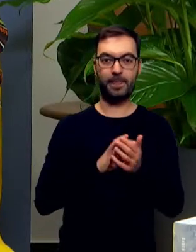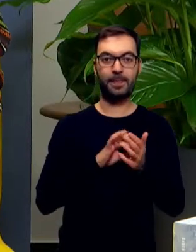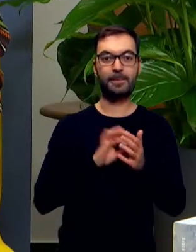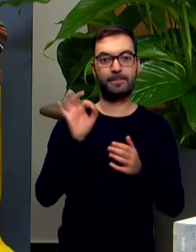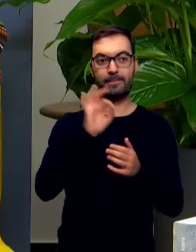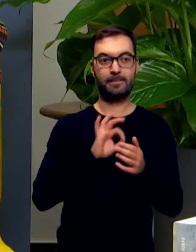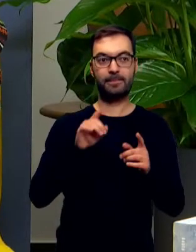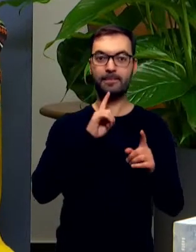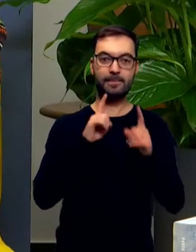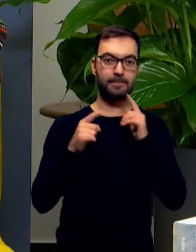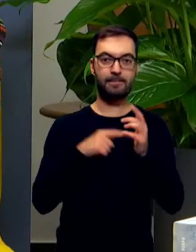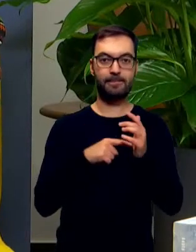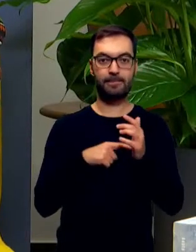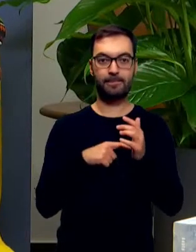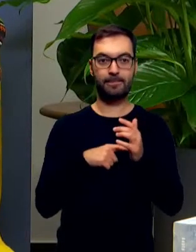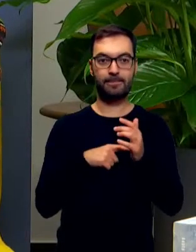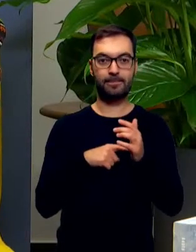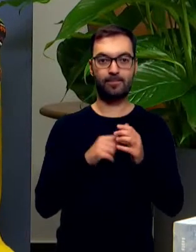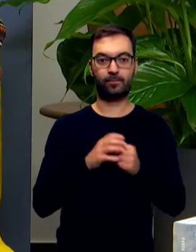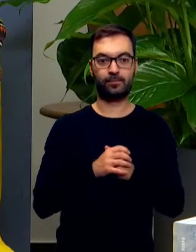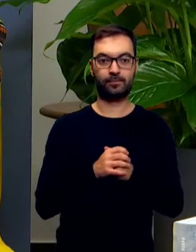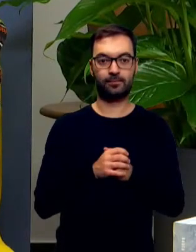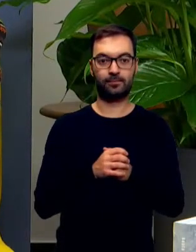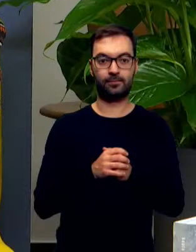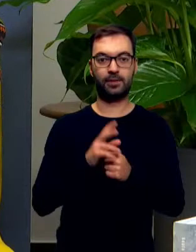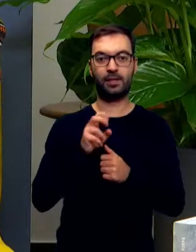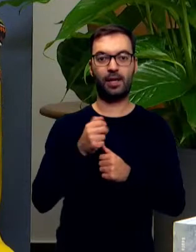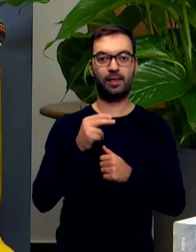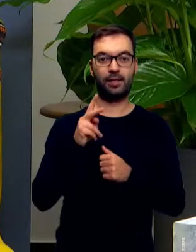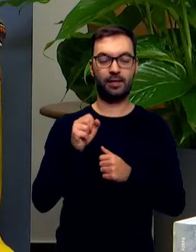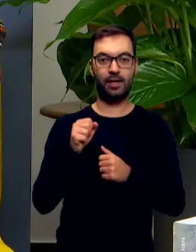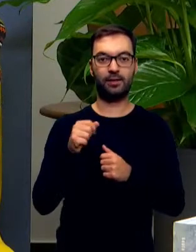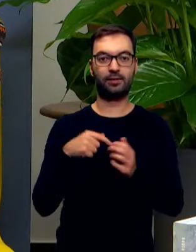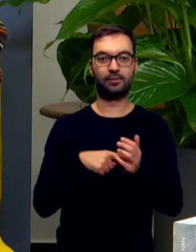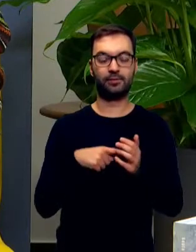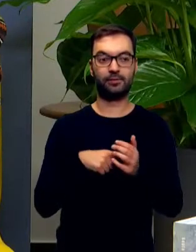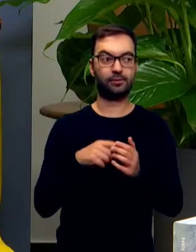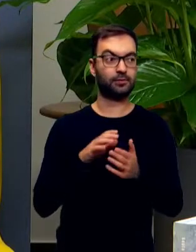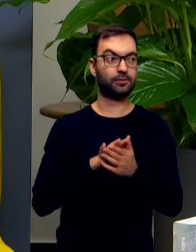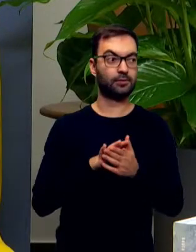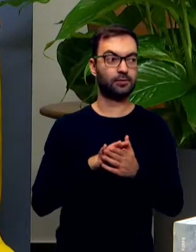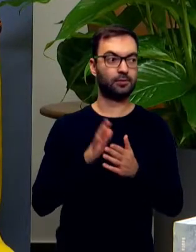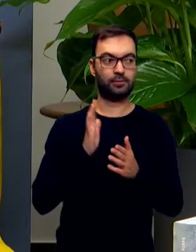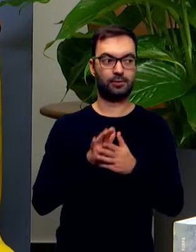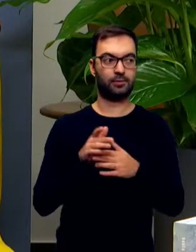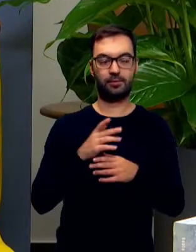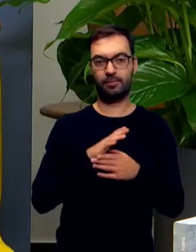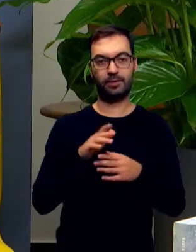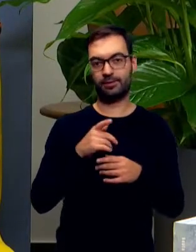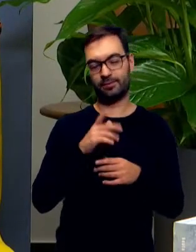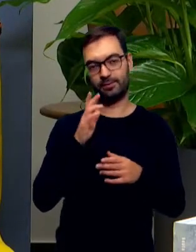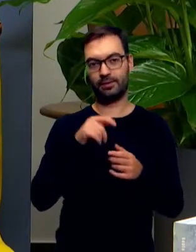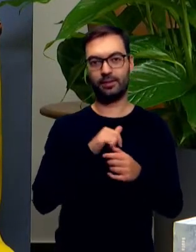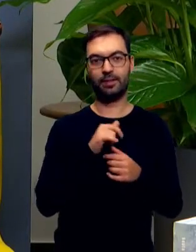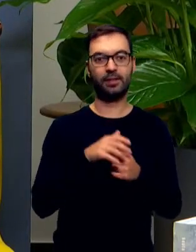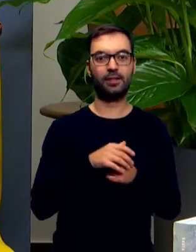przy okazji właśnie tych rozmów z Hanką i, przepraszam, że tak